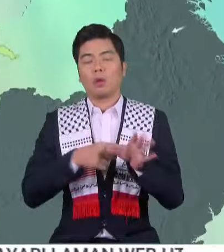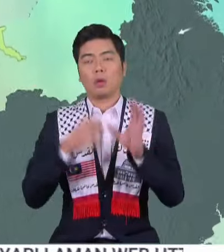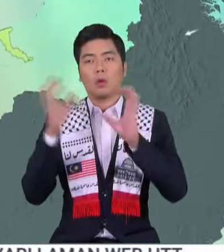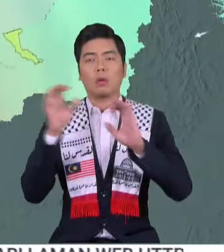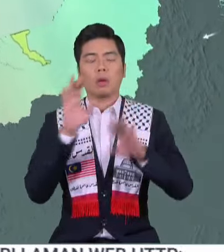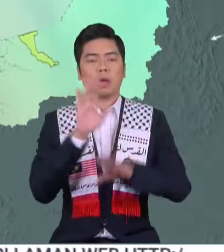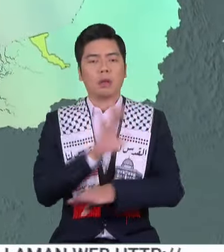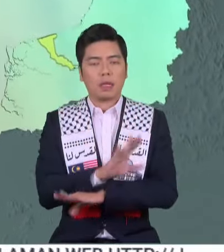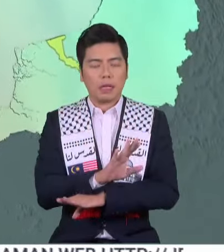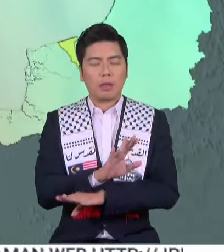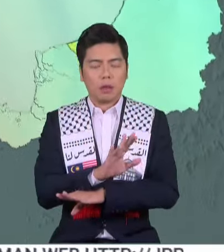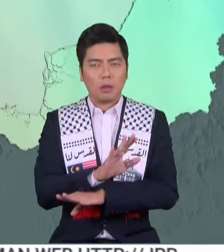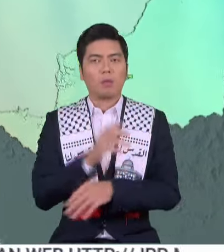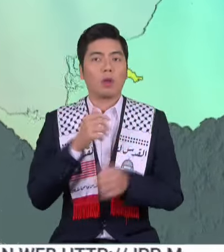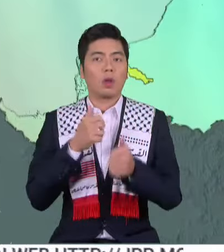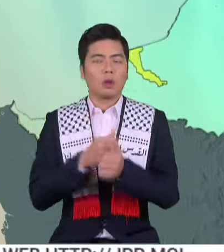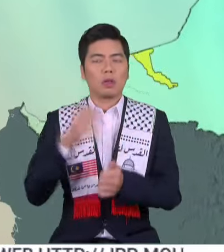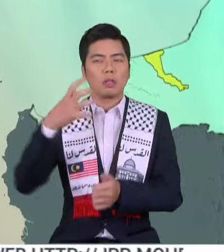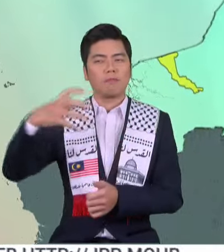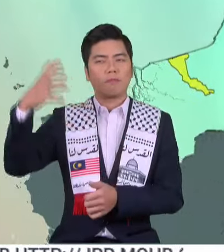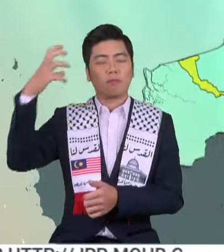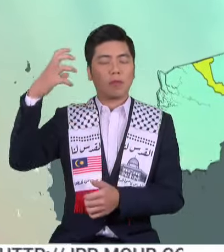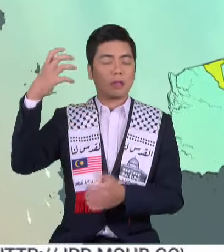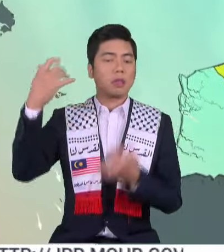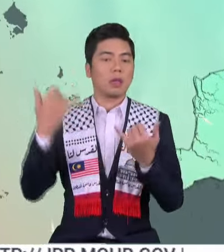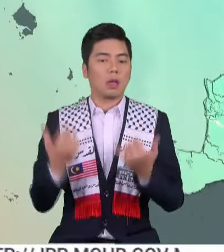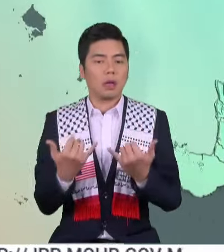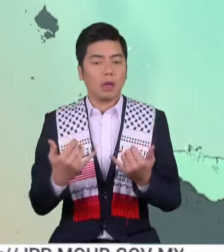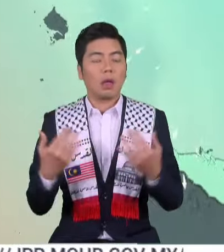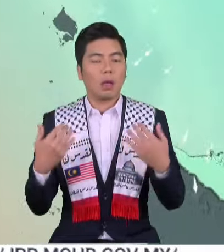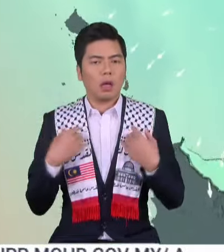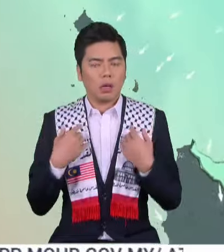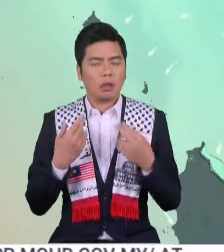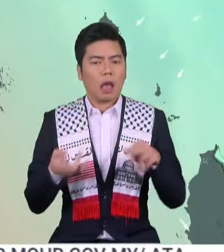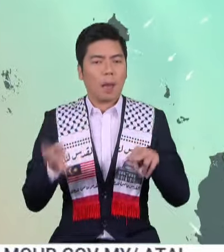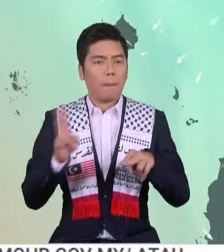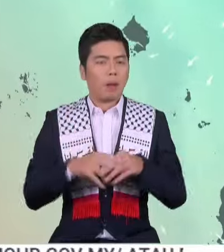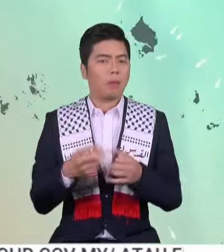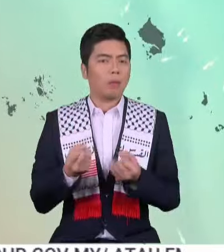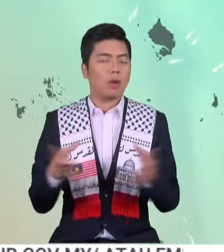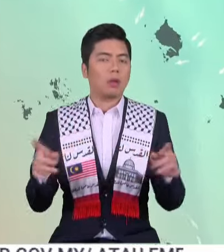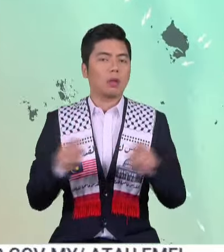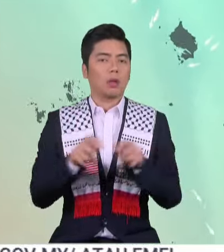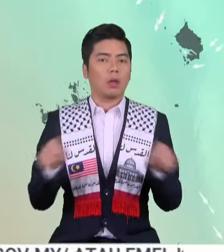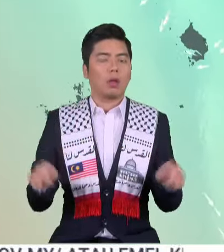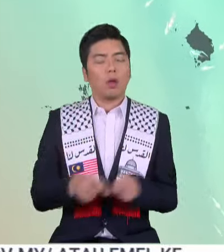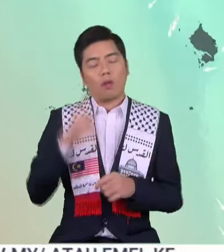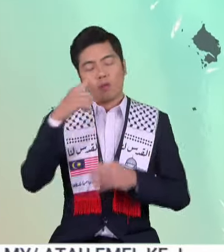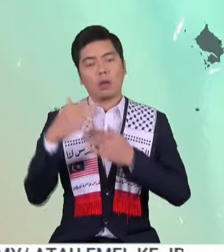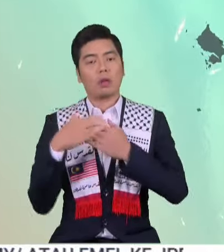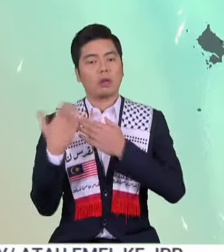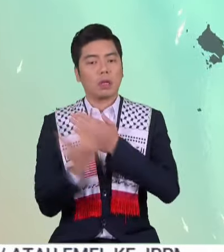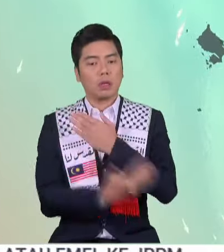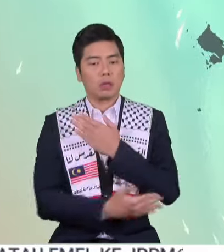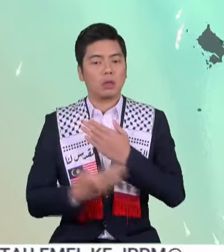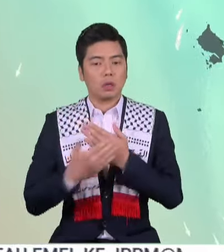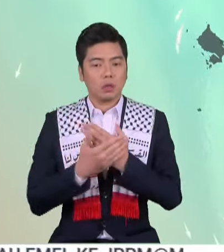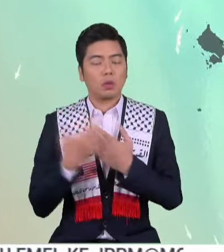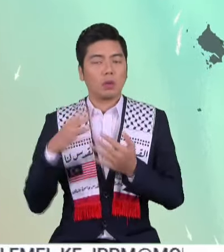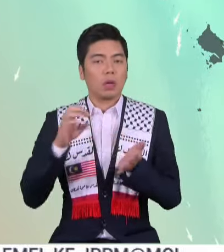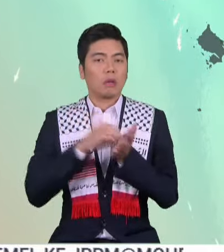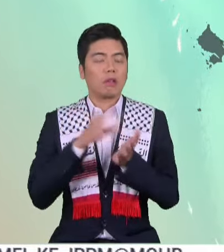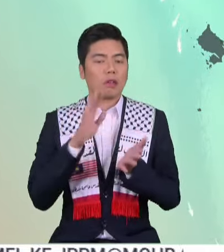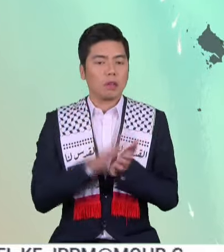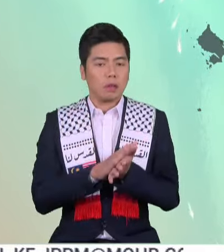dengan melihat kepada status cuaca panas masa. Terdapat penambahan kawasan di sekitar semenanjung Malaysia yang telah mencatatkan